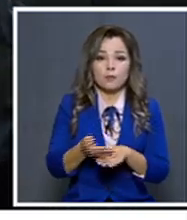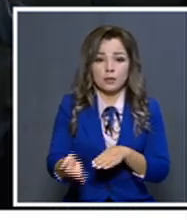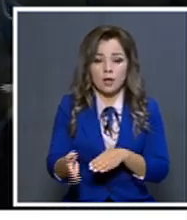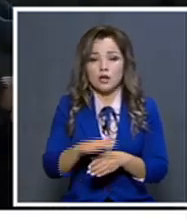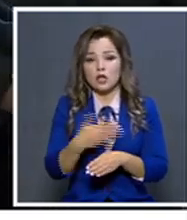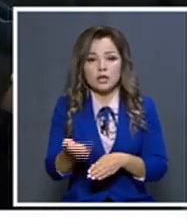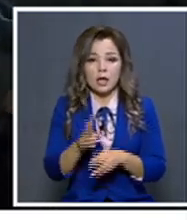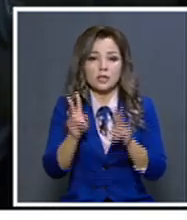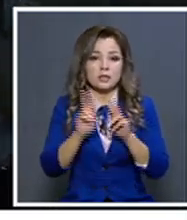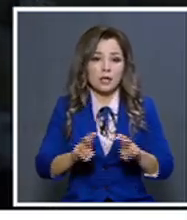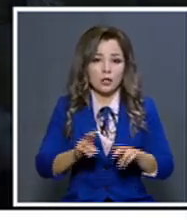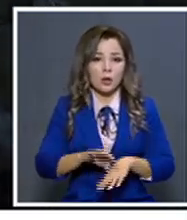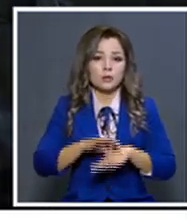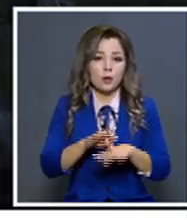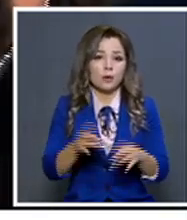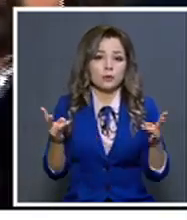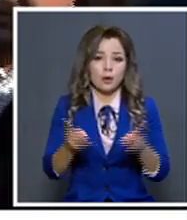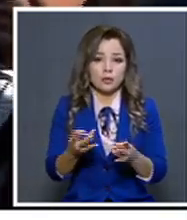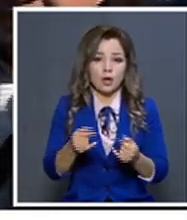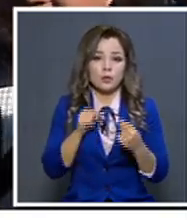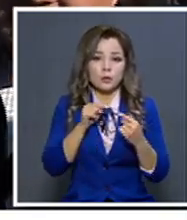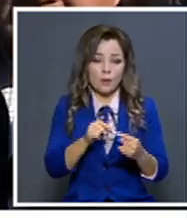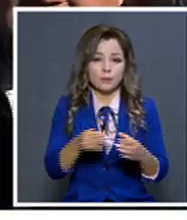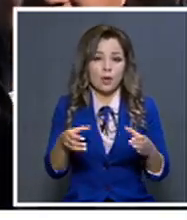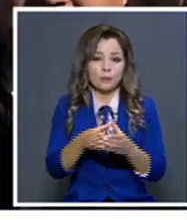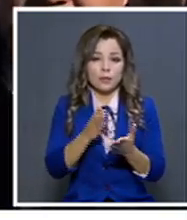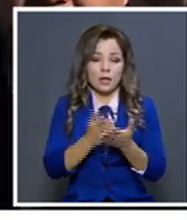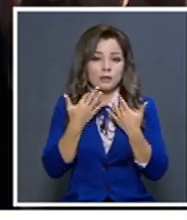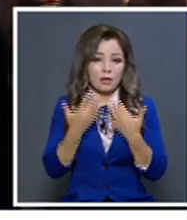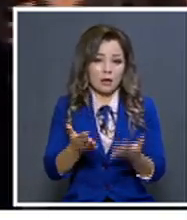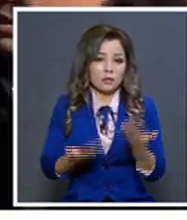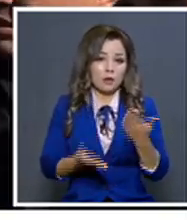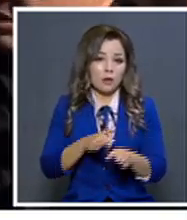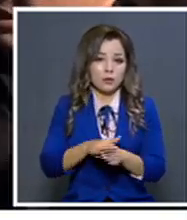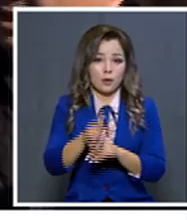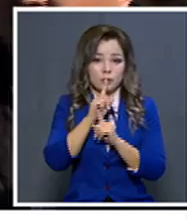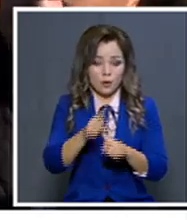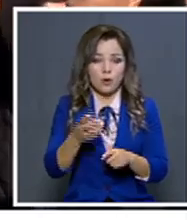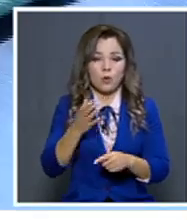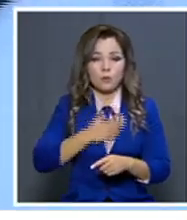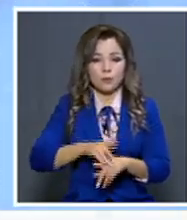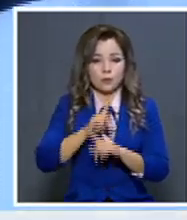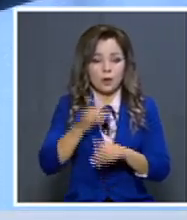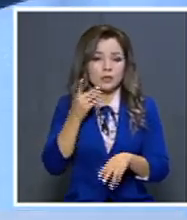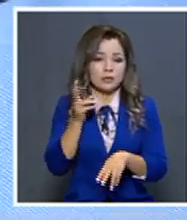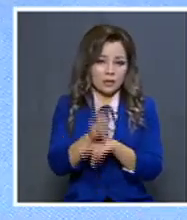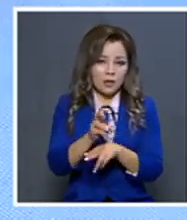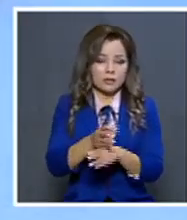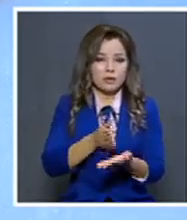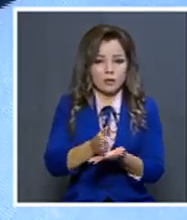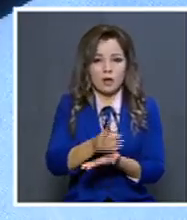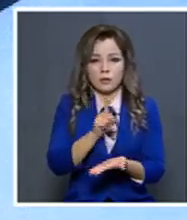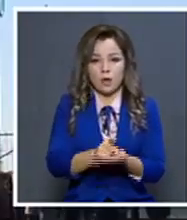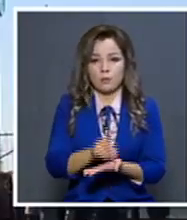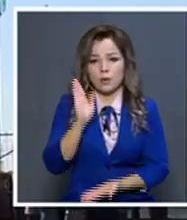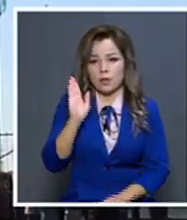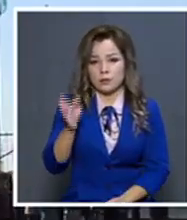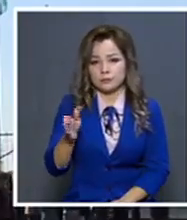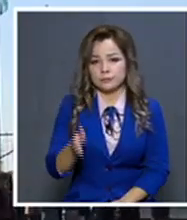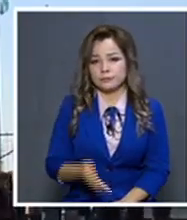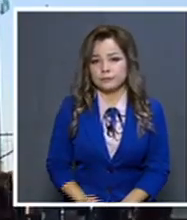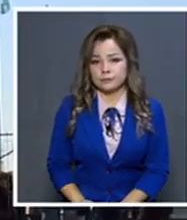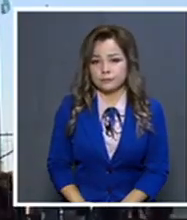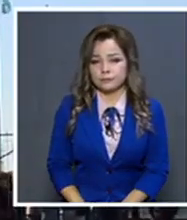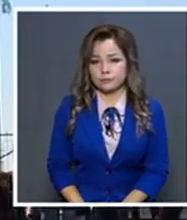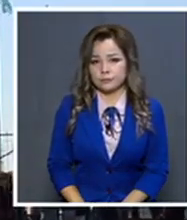жан-жақты зерттелуі тиіс. Наразы топ талап тілектеріміз орындалмайынша тыным таппаймыз дейді. Жақсыбек Кемал, Бақытжан Едігеев, Қазақстан